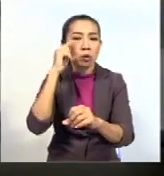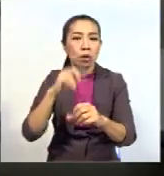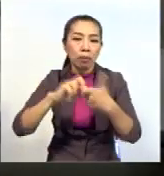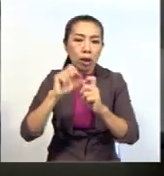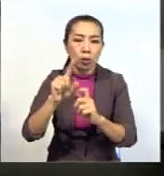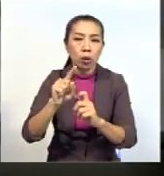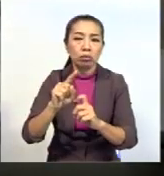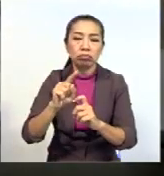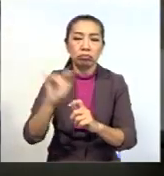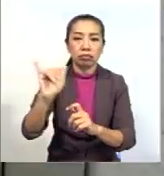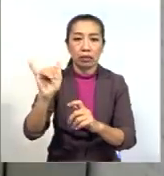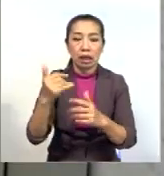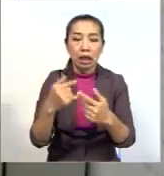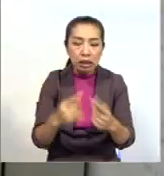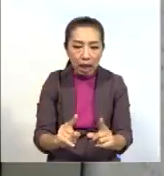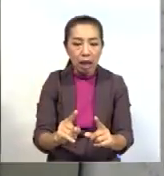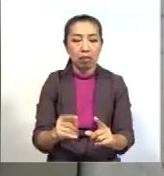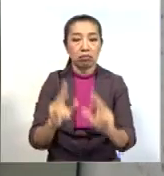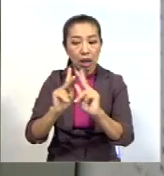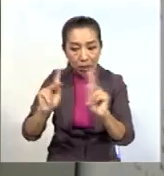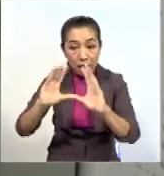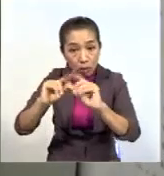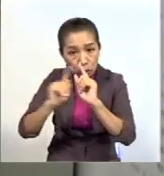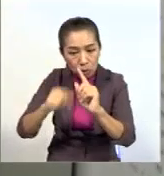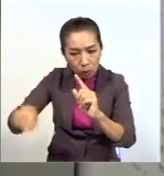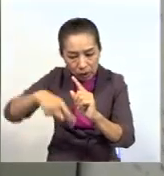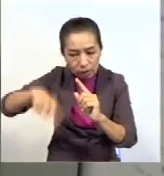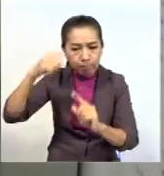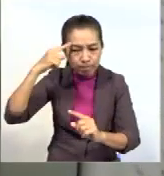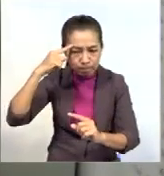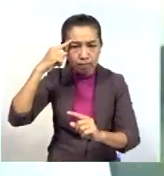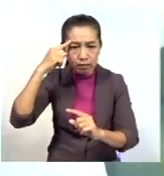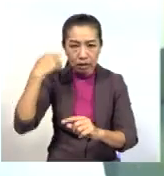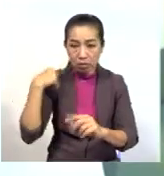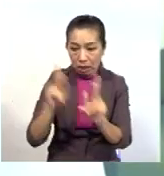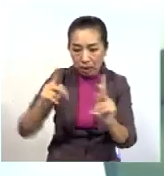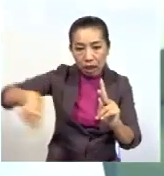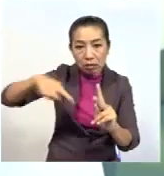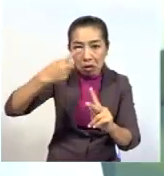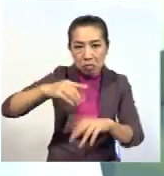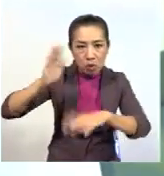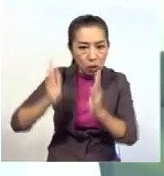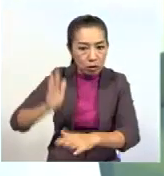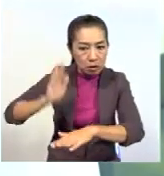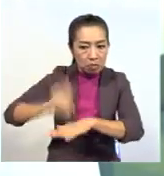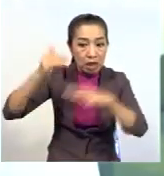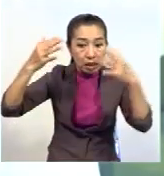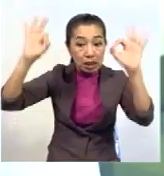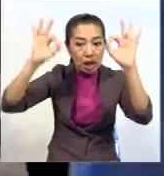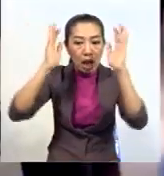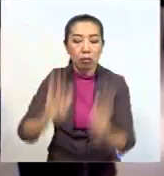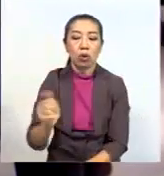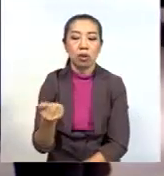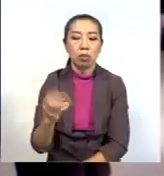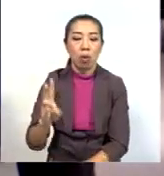แพทย์ทีโดรสก็ยอมรับนะคะว่าในที่ประชุมคณะกรรมการเหตุฉุกเฉินซึ่งประกอบไปด้วยผู้เชี่ยวชาญอิสระจำนวน16